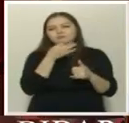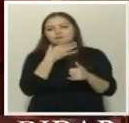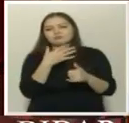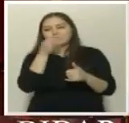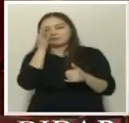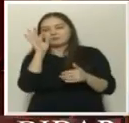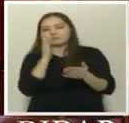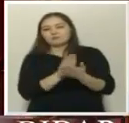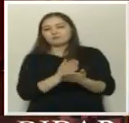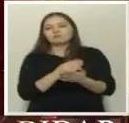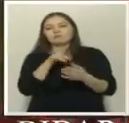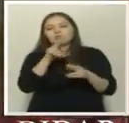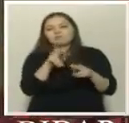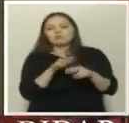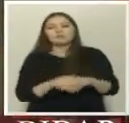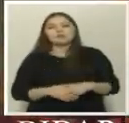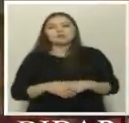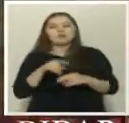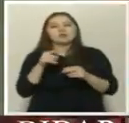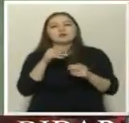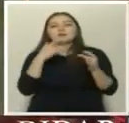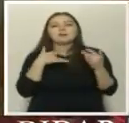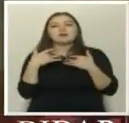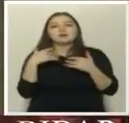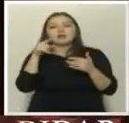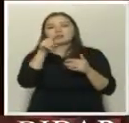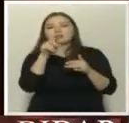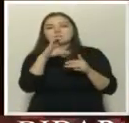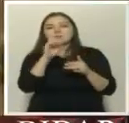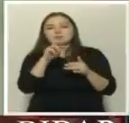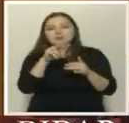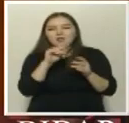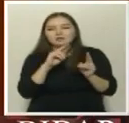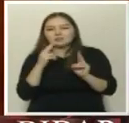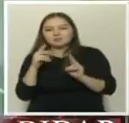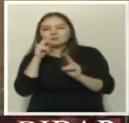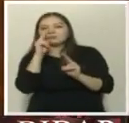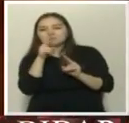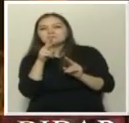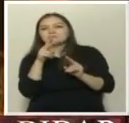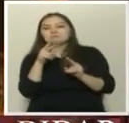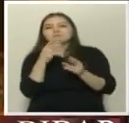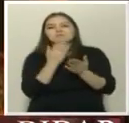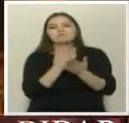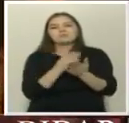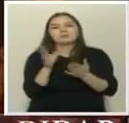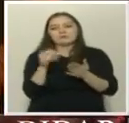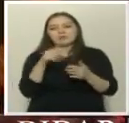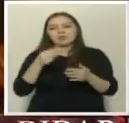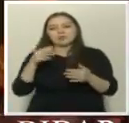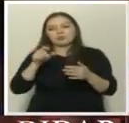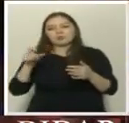спектакль уже успели посмотреть зрители нескольких городов Казахстана теперь среди них и нашего региона